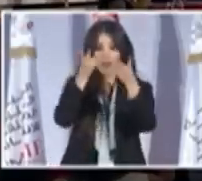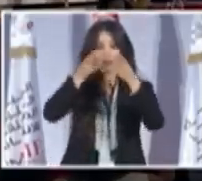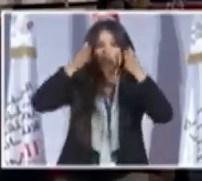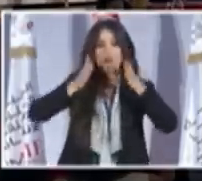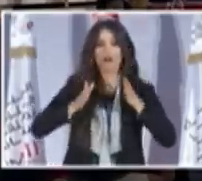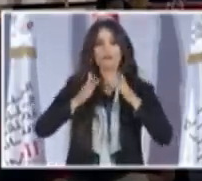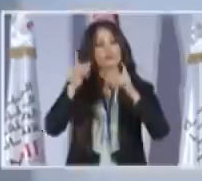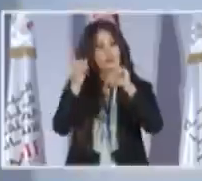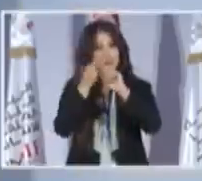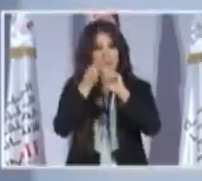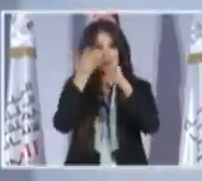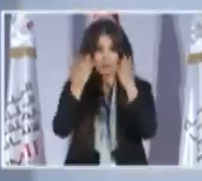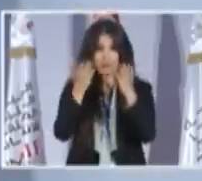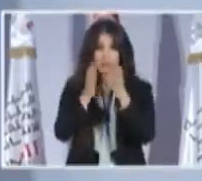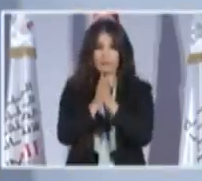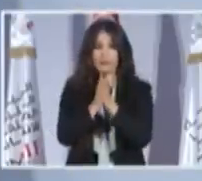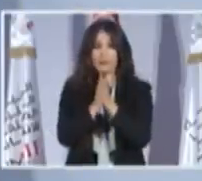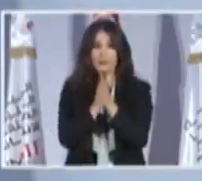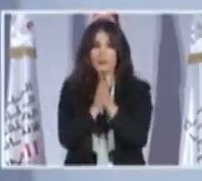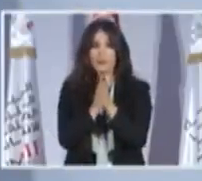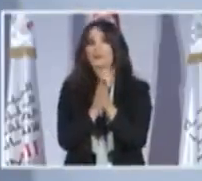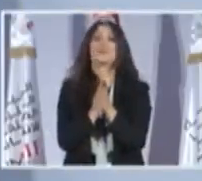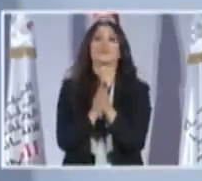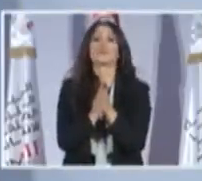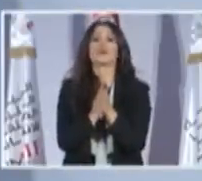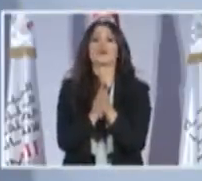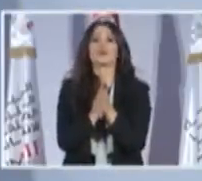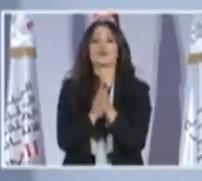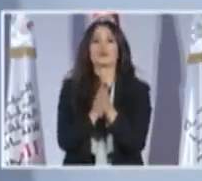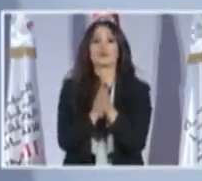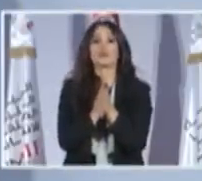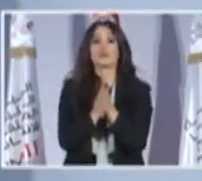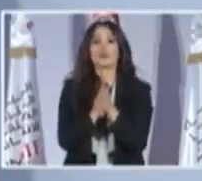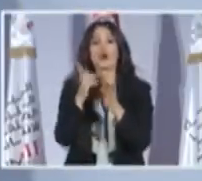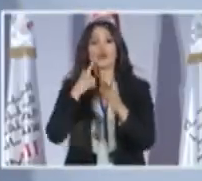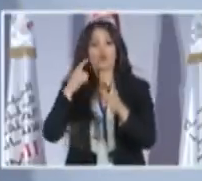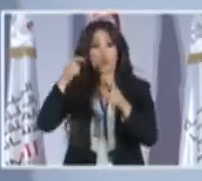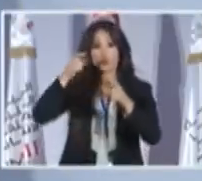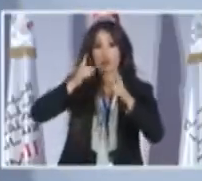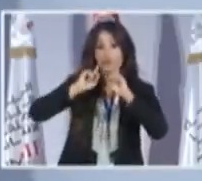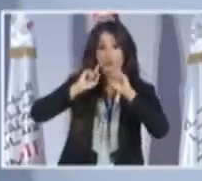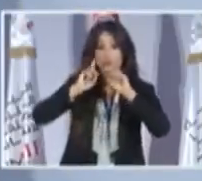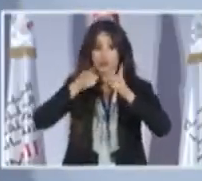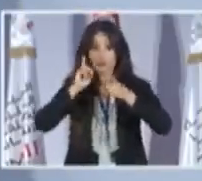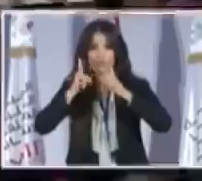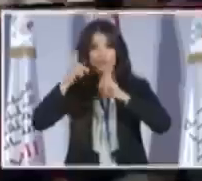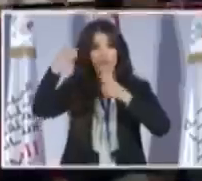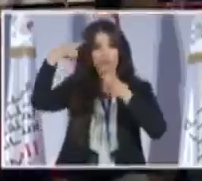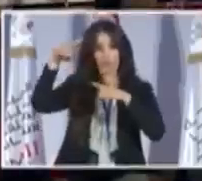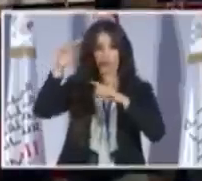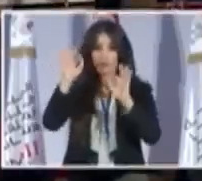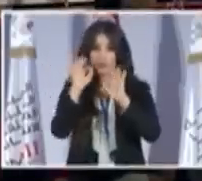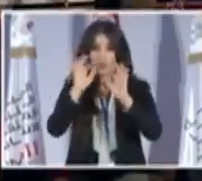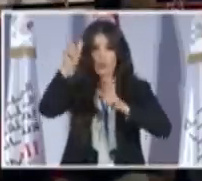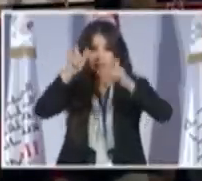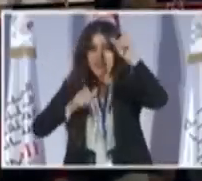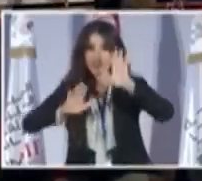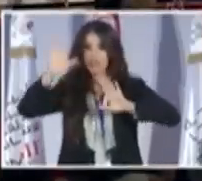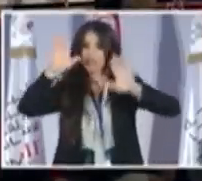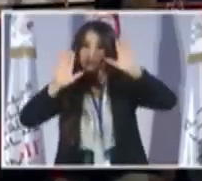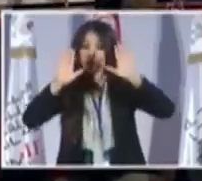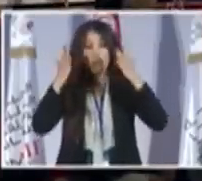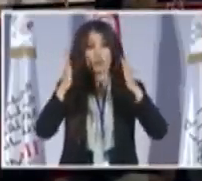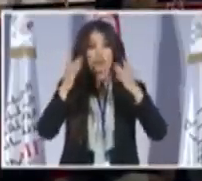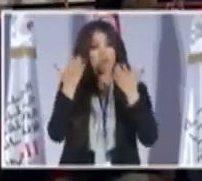غد لا تكون هناك من المترشحين في هذه الحاله بطبيعه